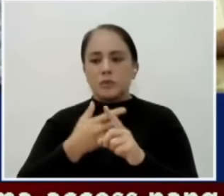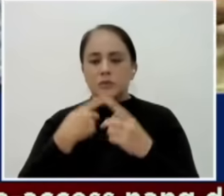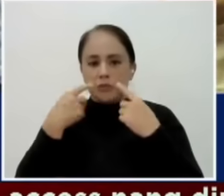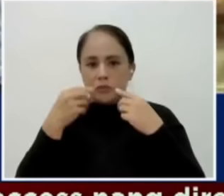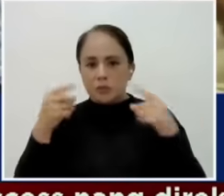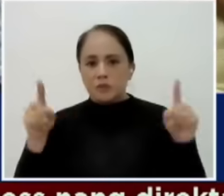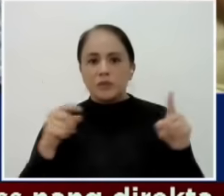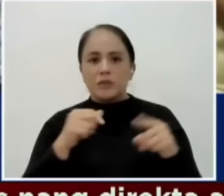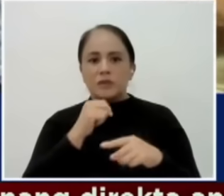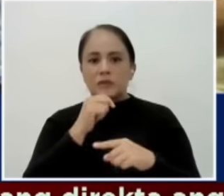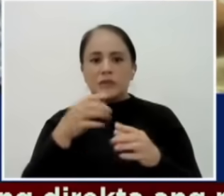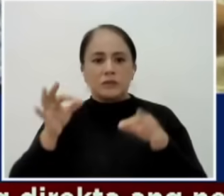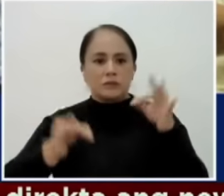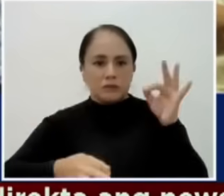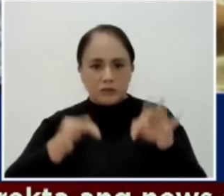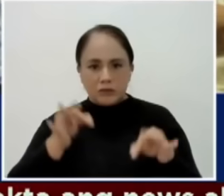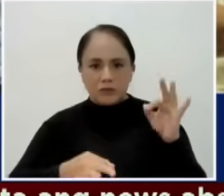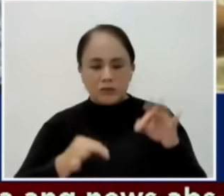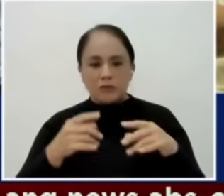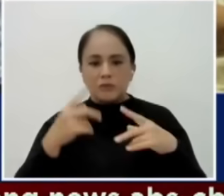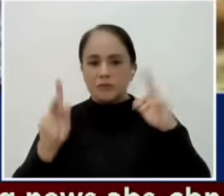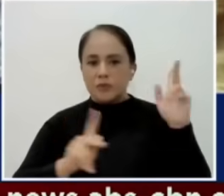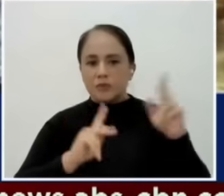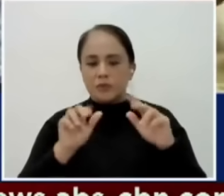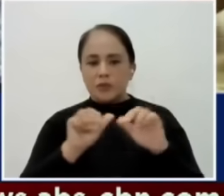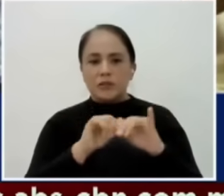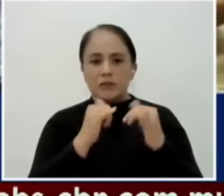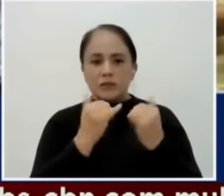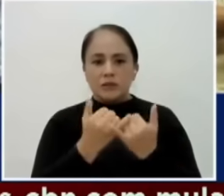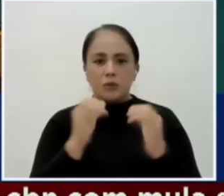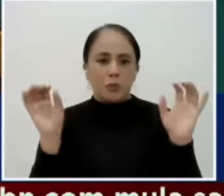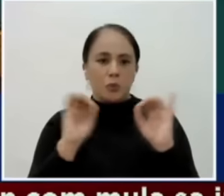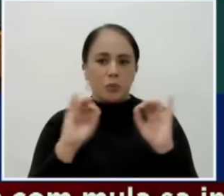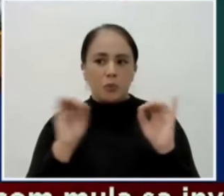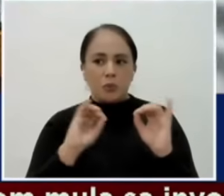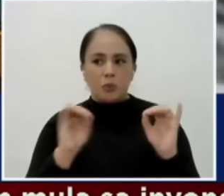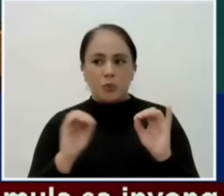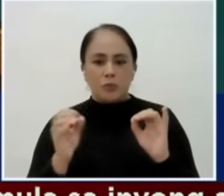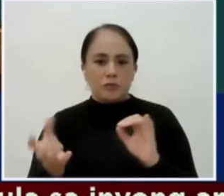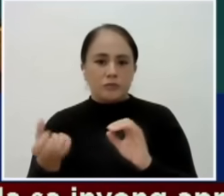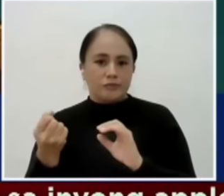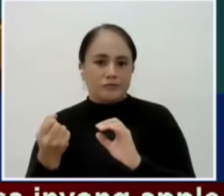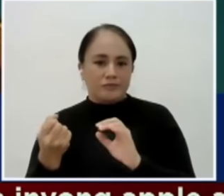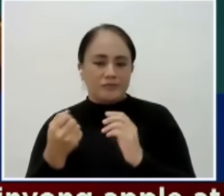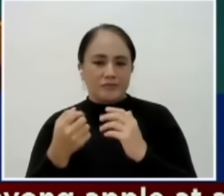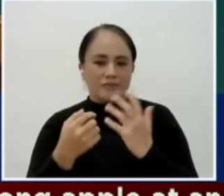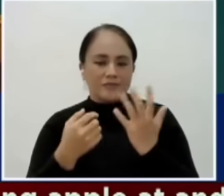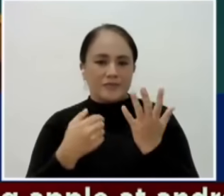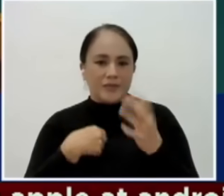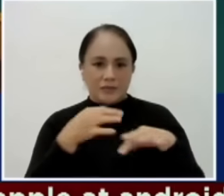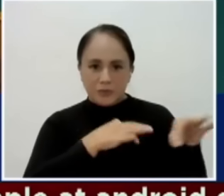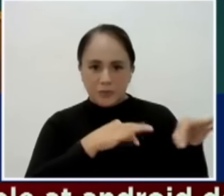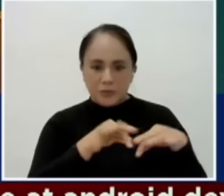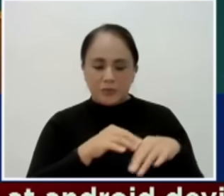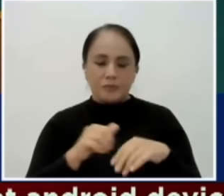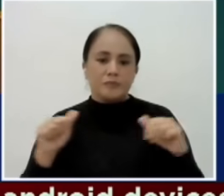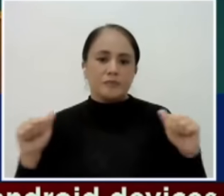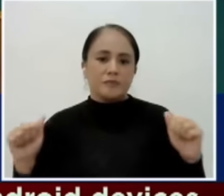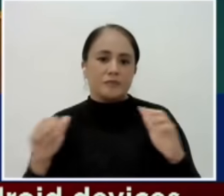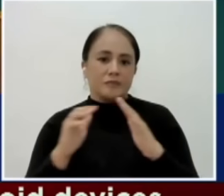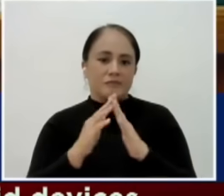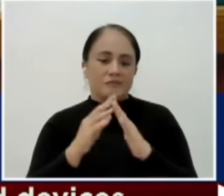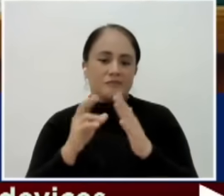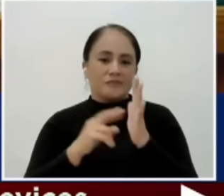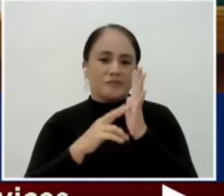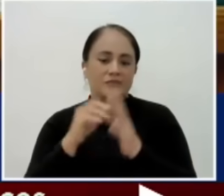naman husgahan agad ng publiko ang ahensya nang walang panig nito. Sinigunduhan naman siya ni Albay First District Representative Edsel